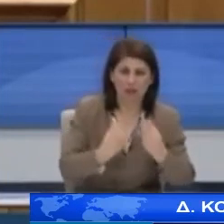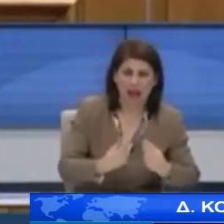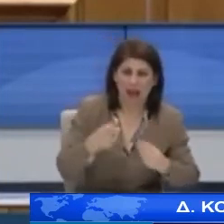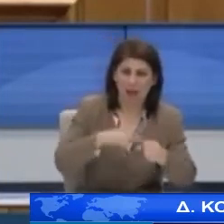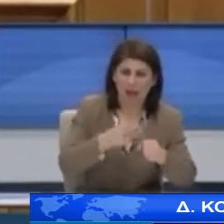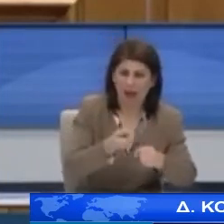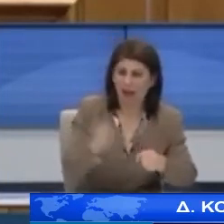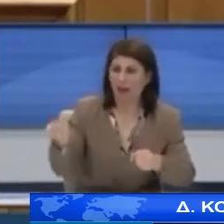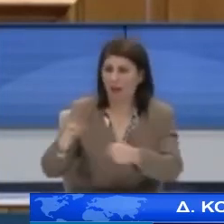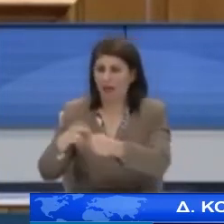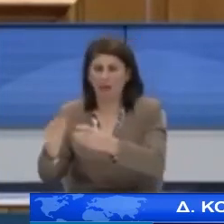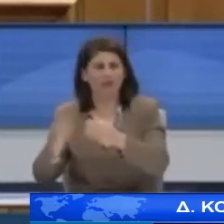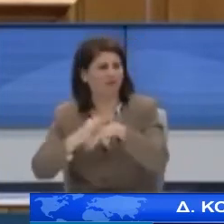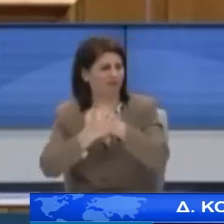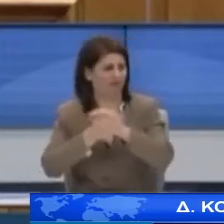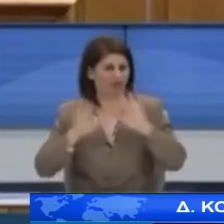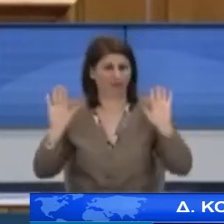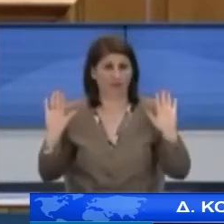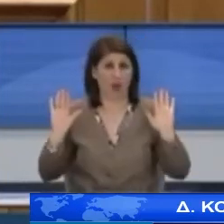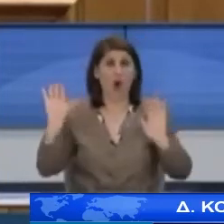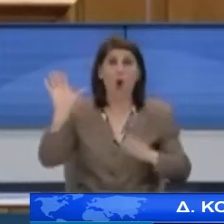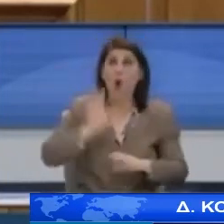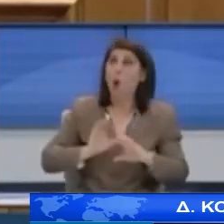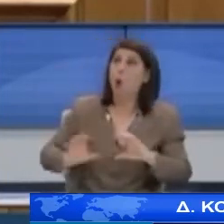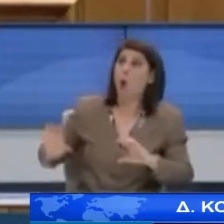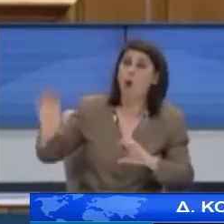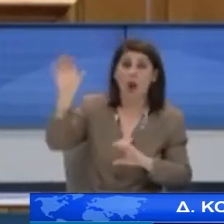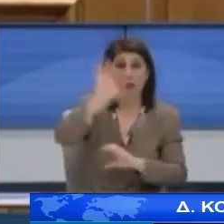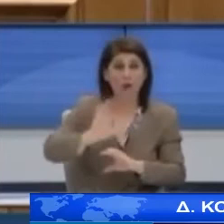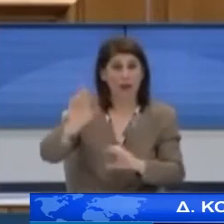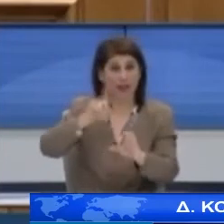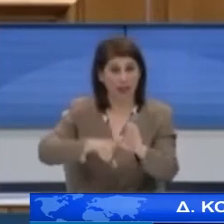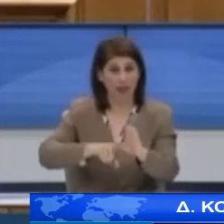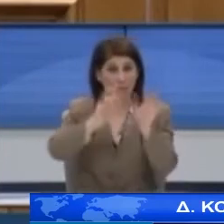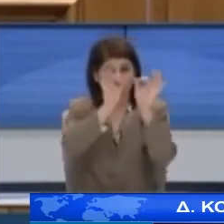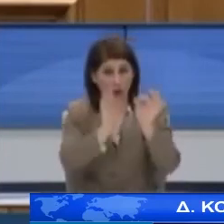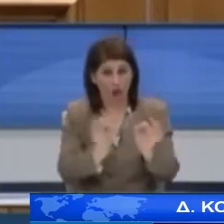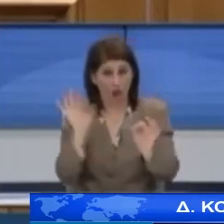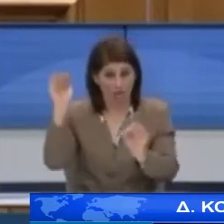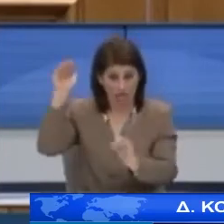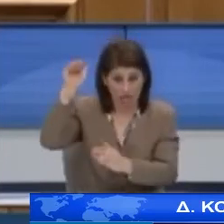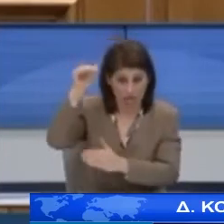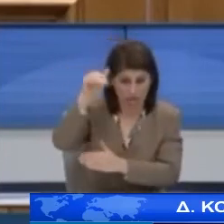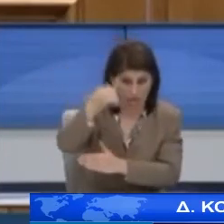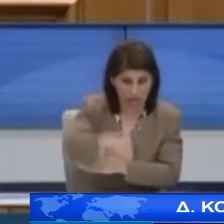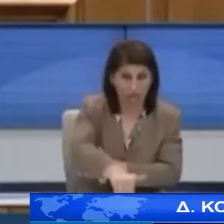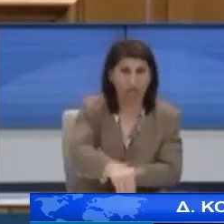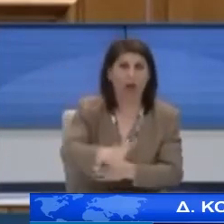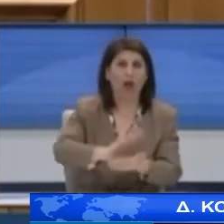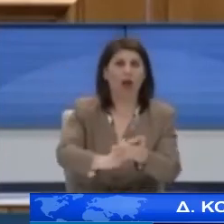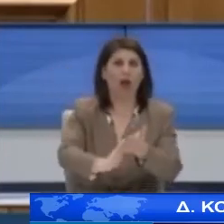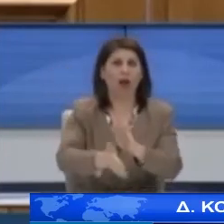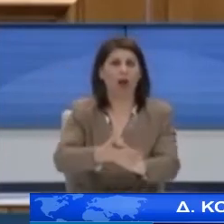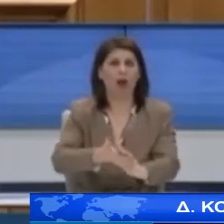ανούσιες συγκρίσεις. Σε όλες τις χώρες της Ευρωπαϊκής Ένωσης, τα μοντέλα σας κατέρευσαν σαν χάρτινη